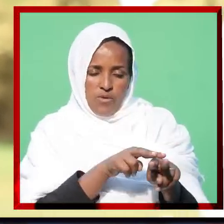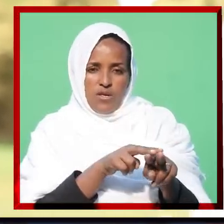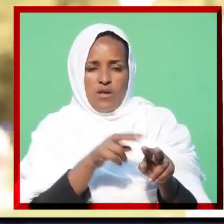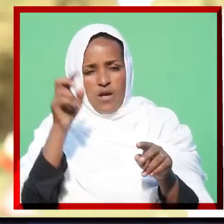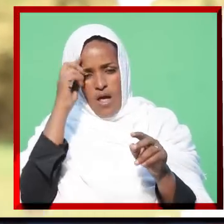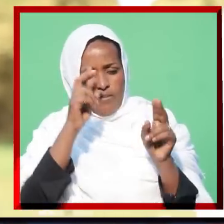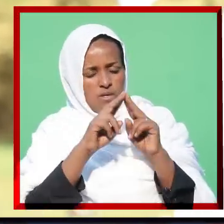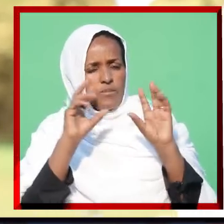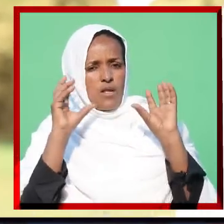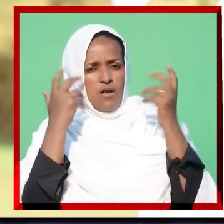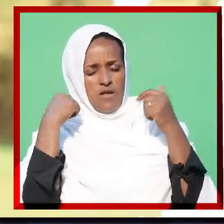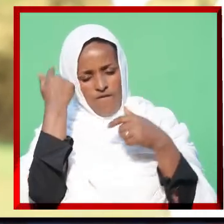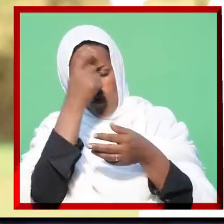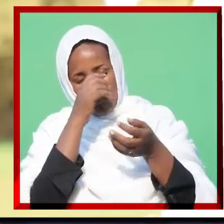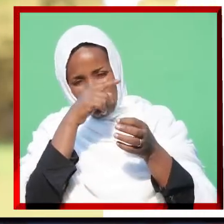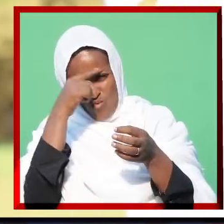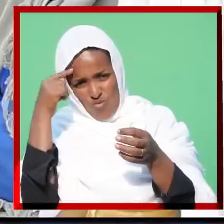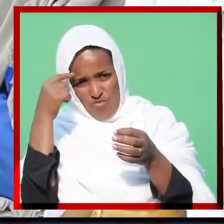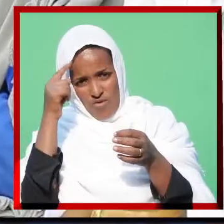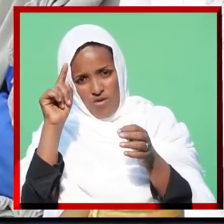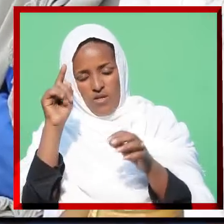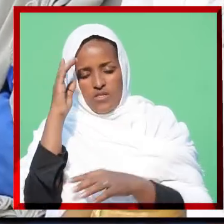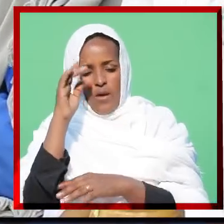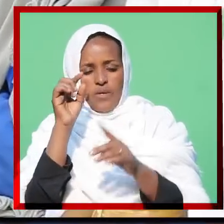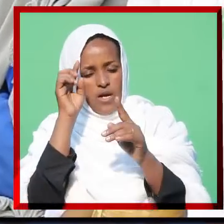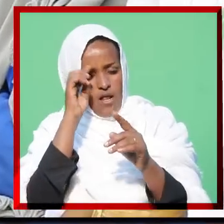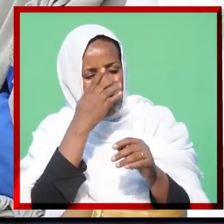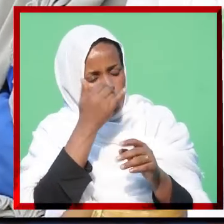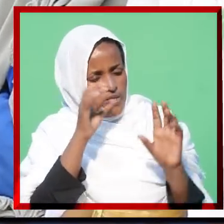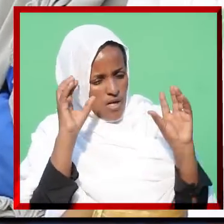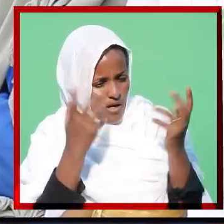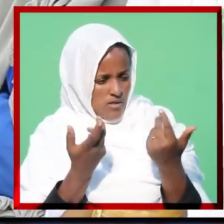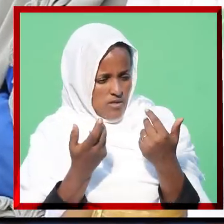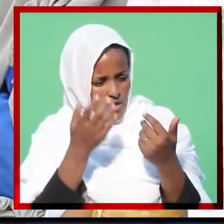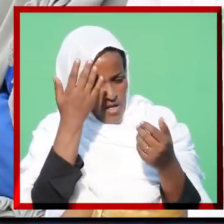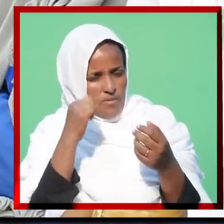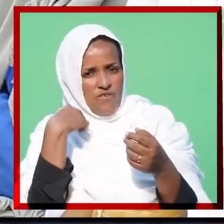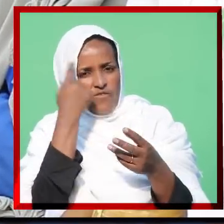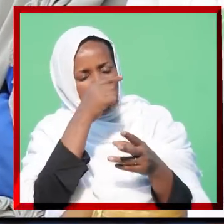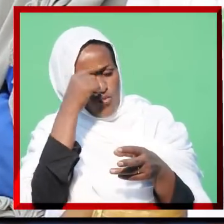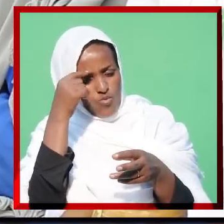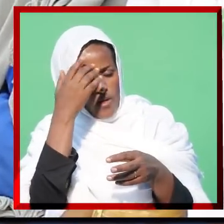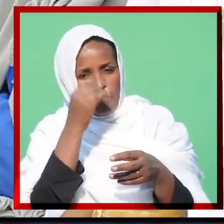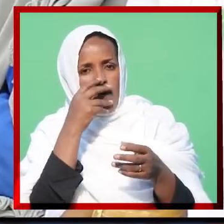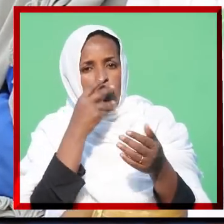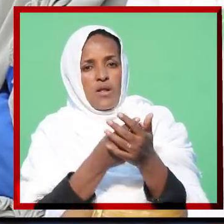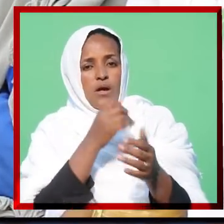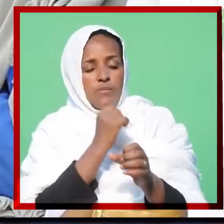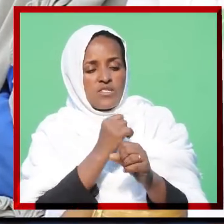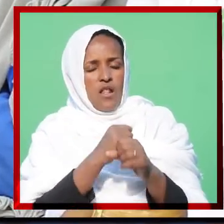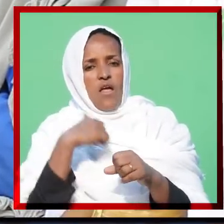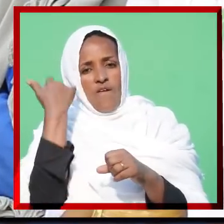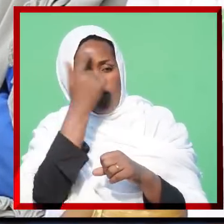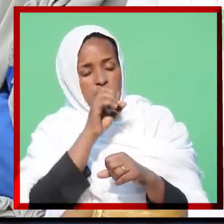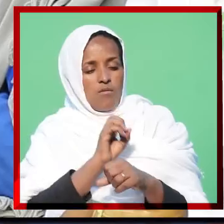كائنم اجيك تنادد فيتوم تقورا اكزيابيرم كائنن عالو لمن تنادد لمن اسفيتو تقورا ملكام بتادرق فيتو